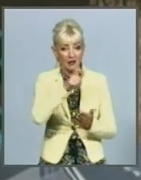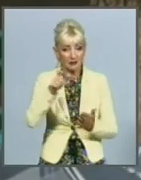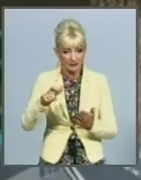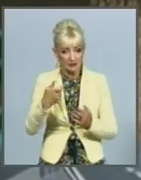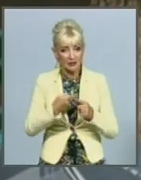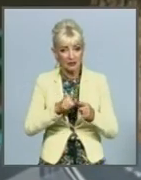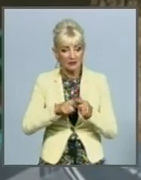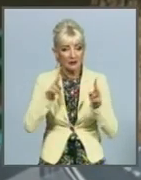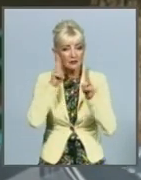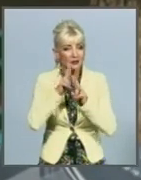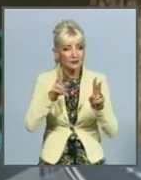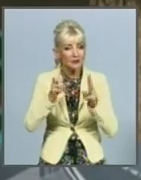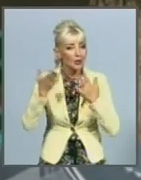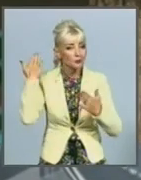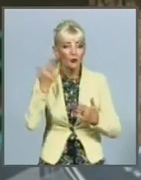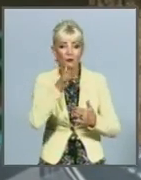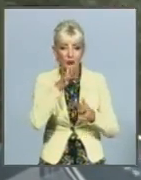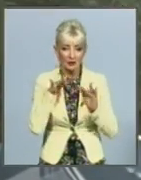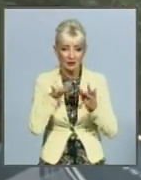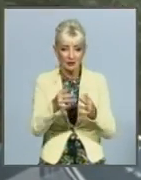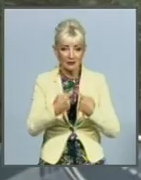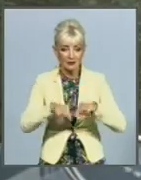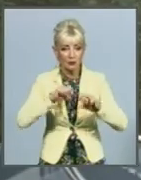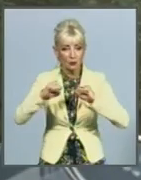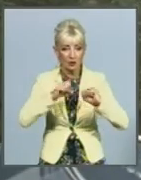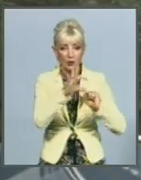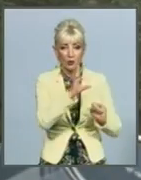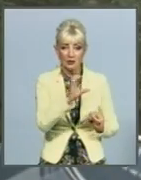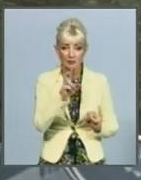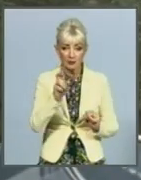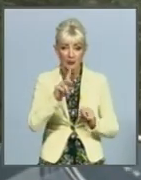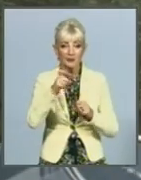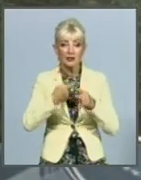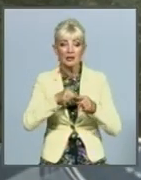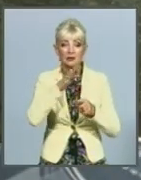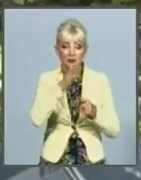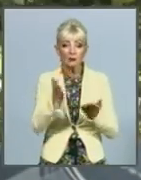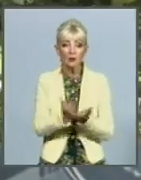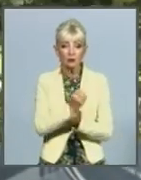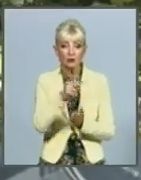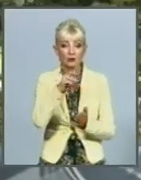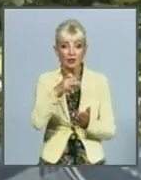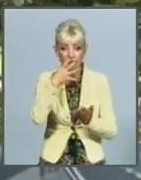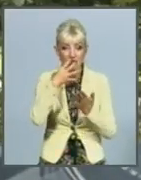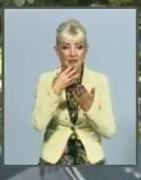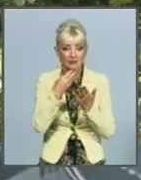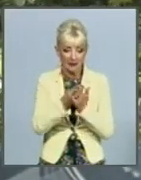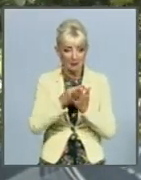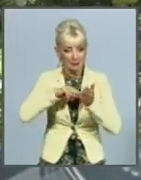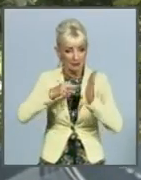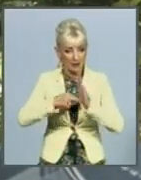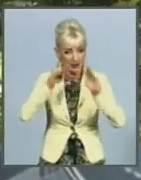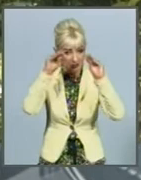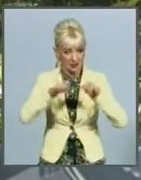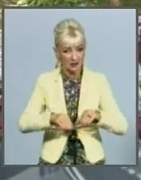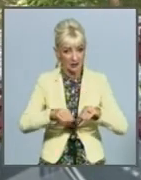панувати невідому на той час діяльність в сфері управління ОСББ. За цей час вдалося навіть свої методи розробити.